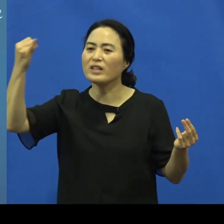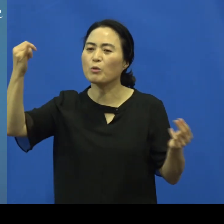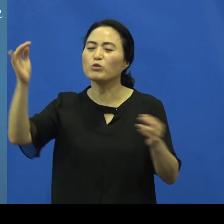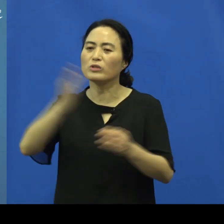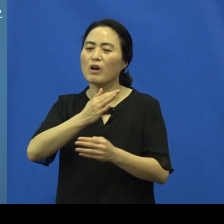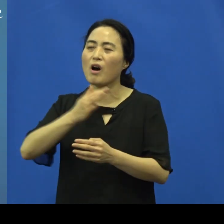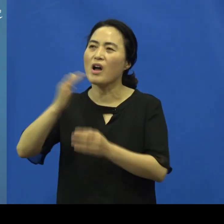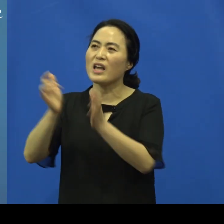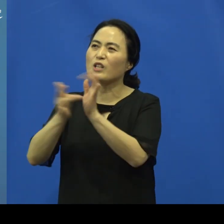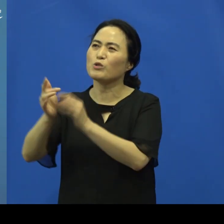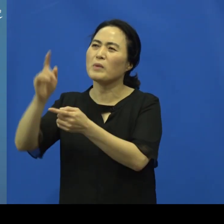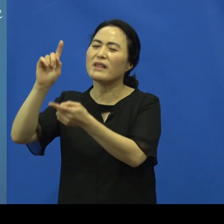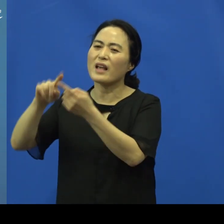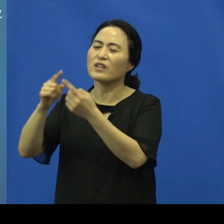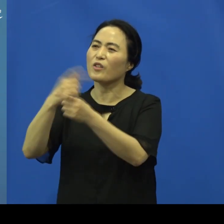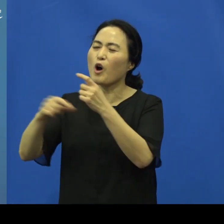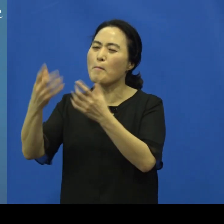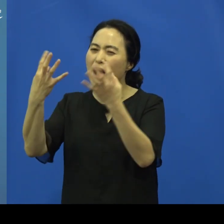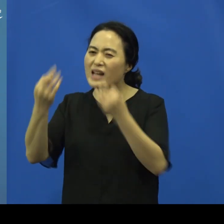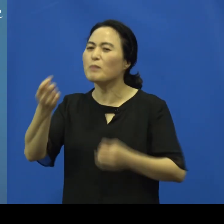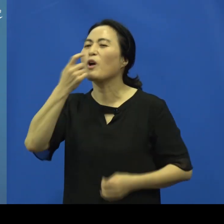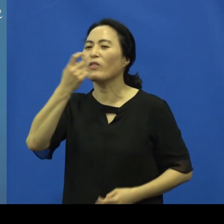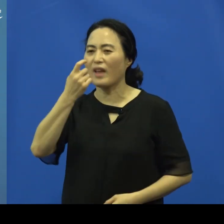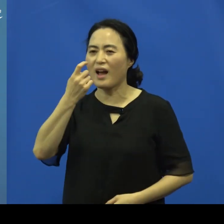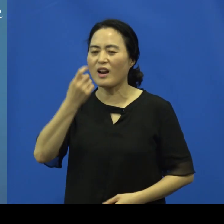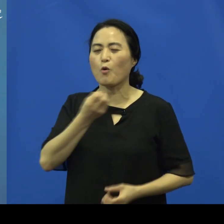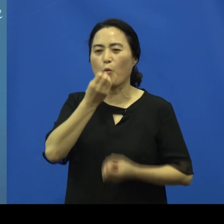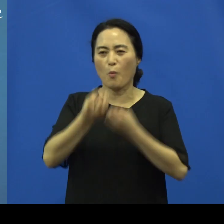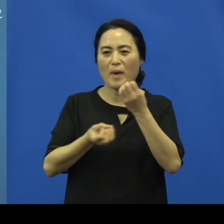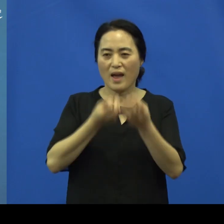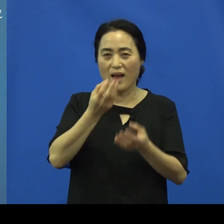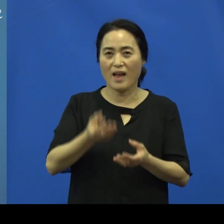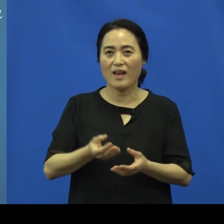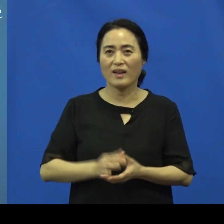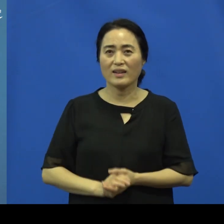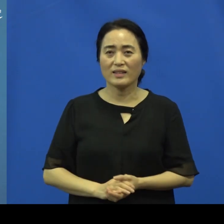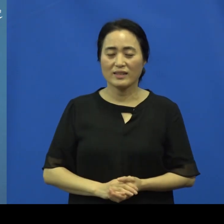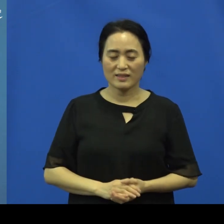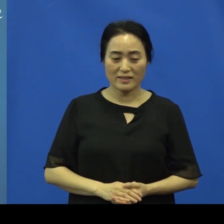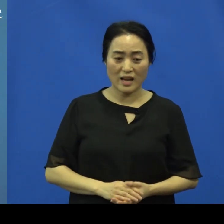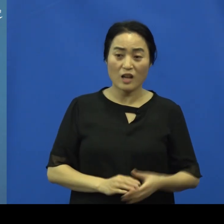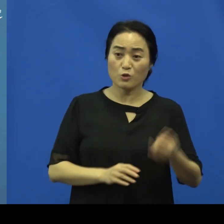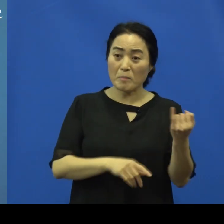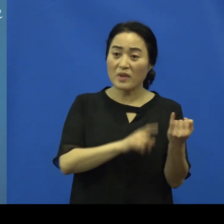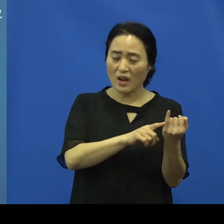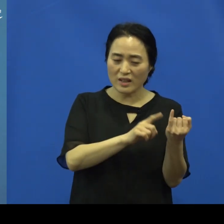자, 수넴 여인은 아이의 죽음을 준비한 것이 아니고 다시 살아날 것을 준비했어요.